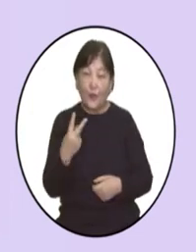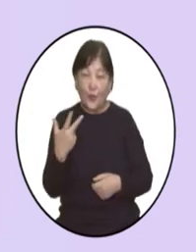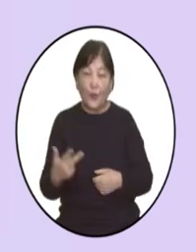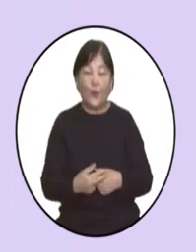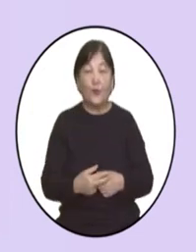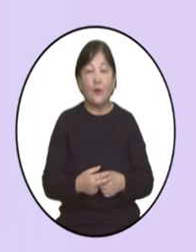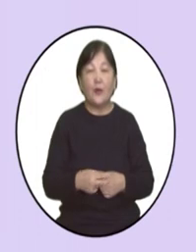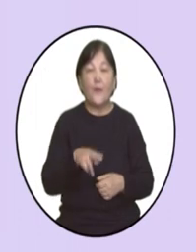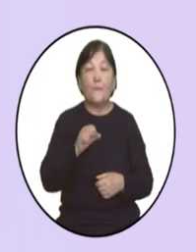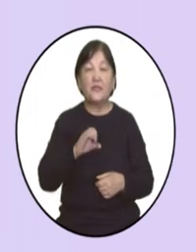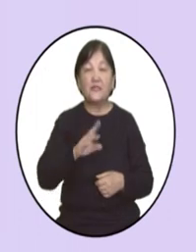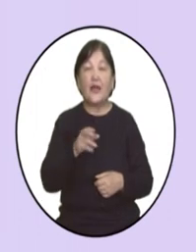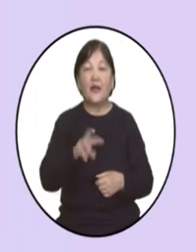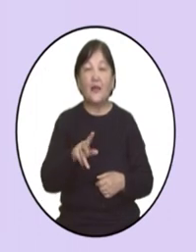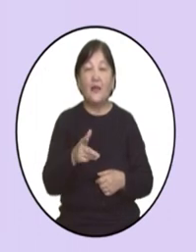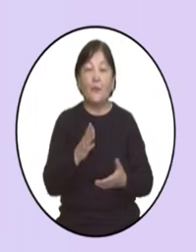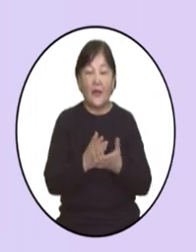23,000 паскал байх нэ.